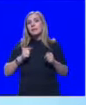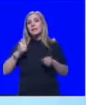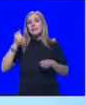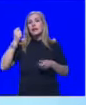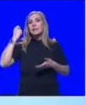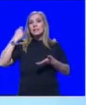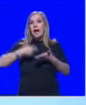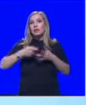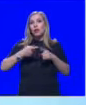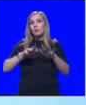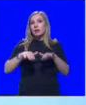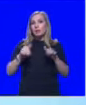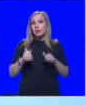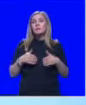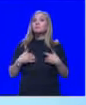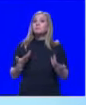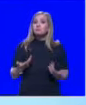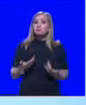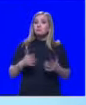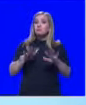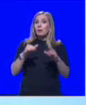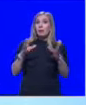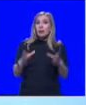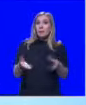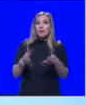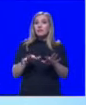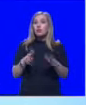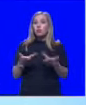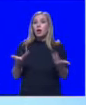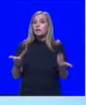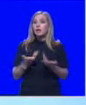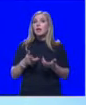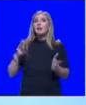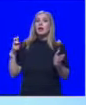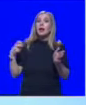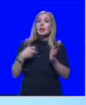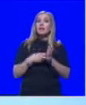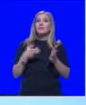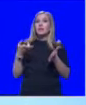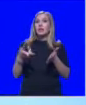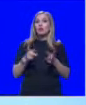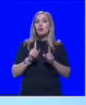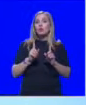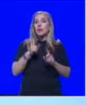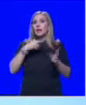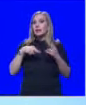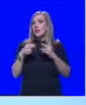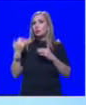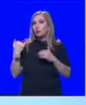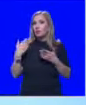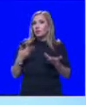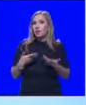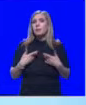И парламента ще бъде поставен след сключването на договора в ситуацията да ратифицира нещо, което не е разглеждал. Има